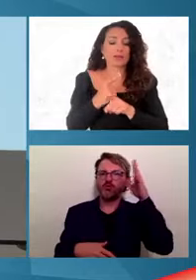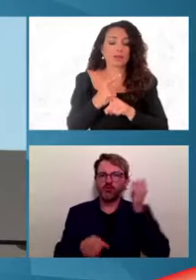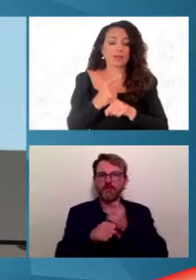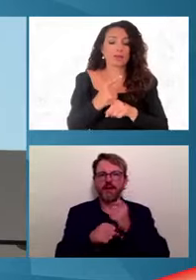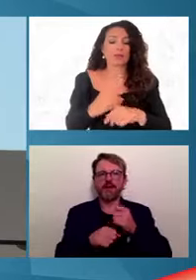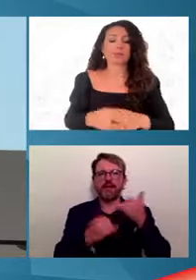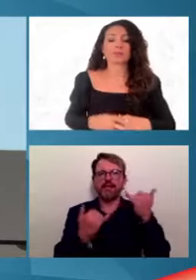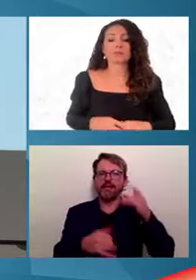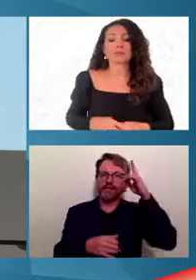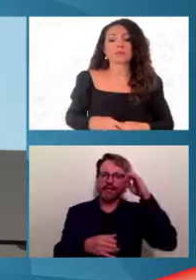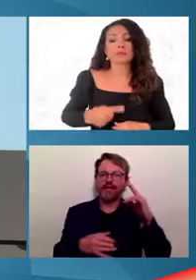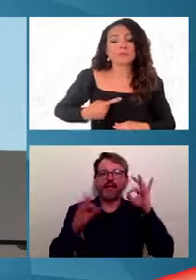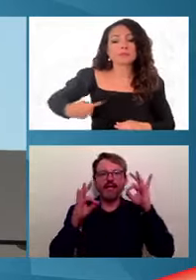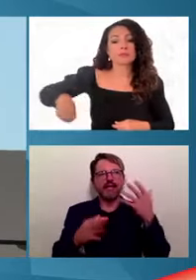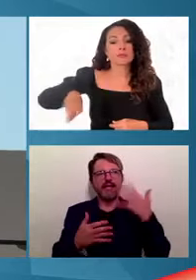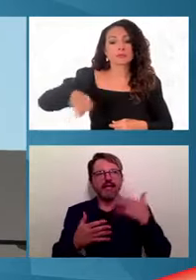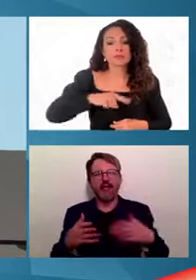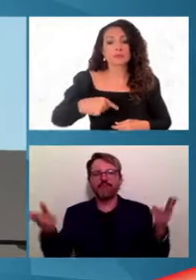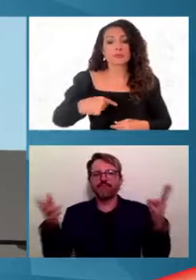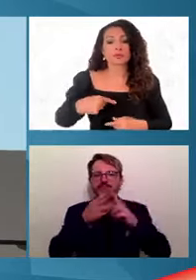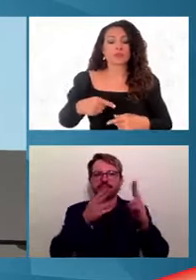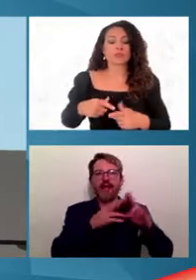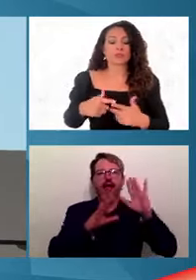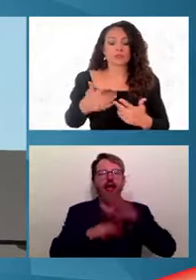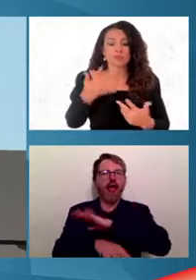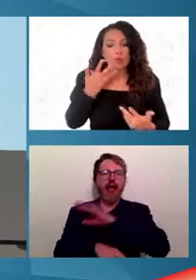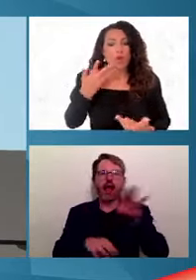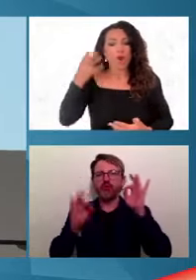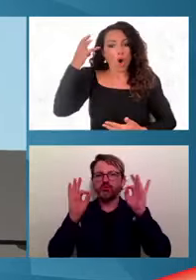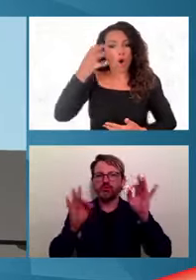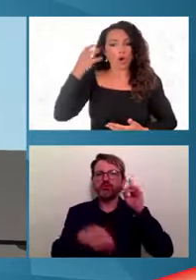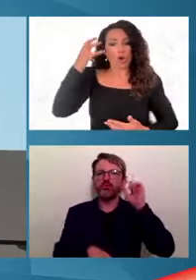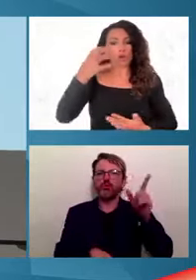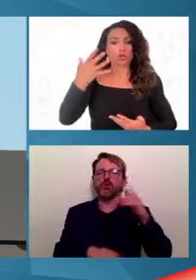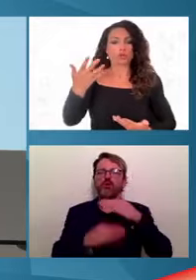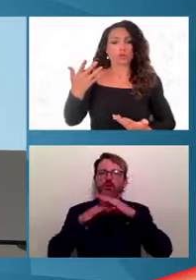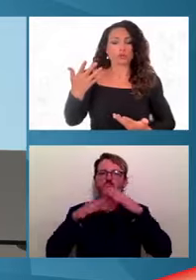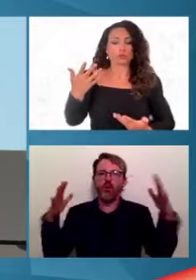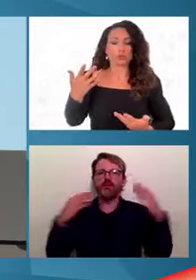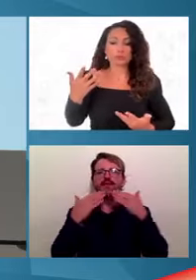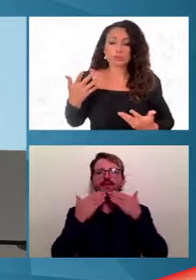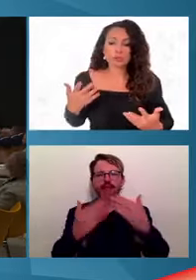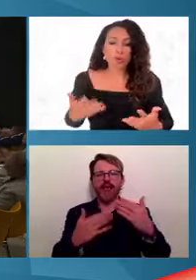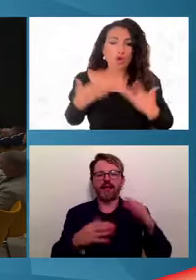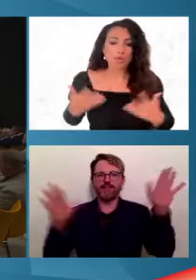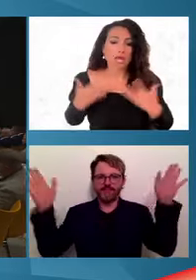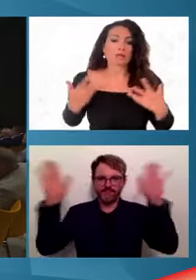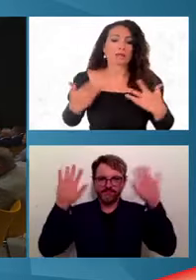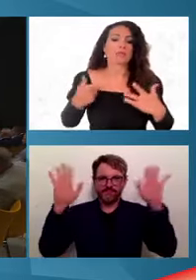noch ein gutes Get-Together und alles, alles Gute auch Ihnen und nochmals ein großes Dankeschön, grazie, Giuliano.